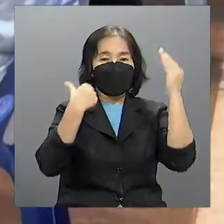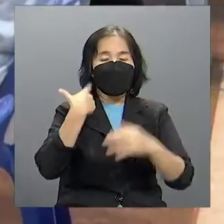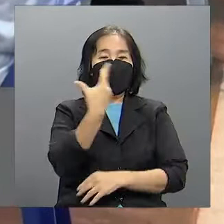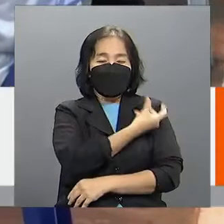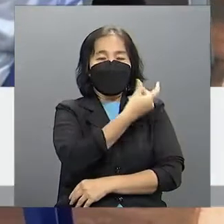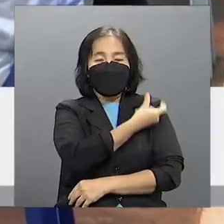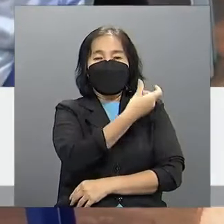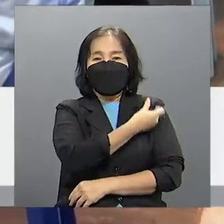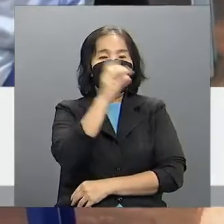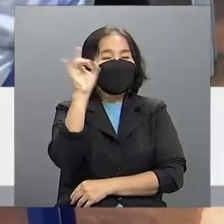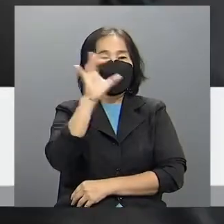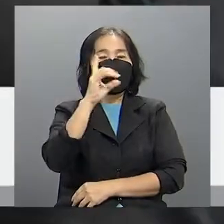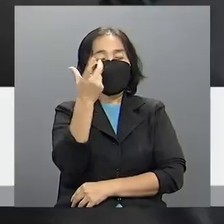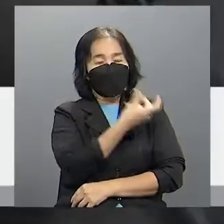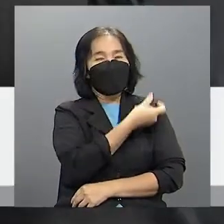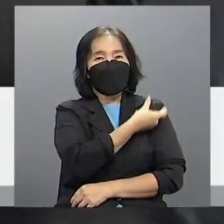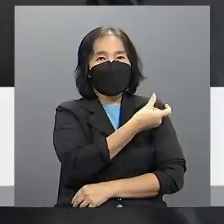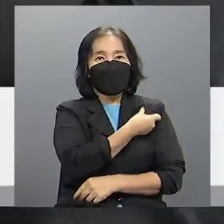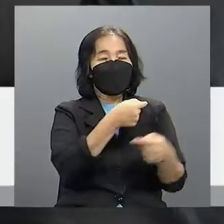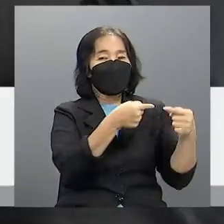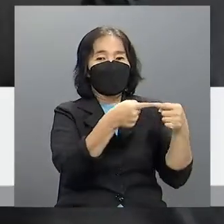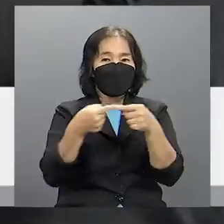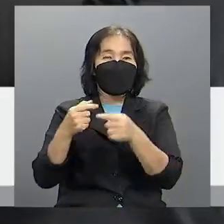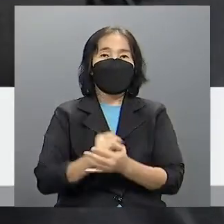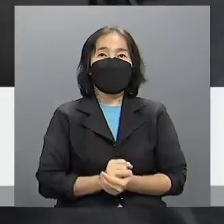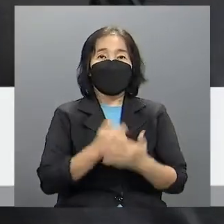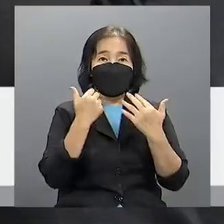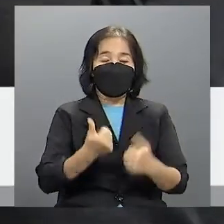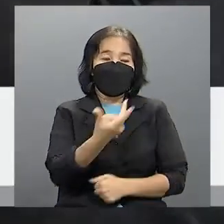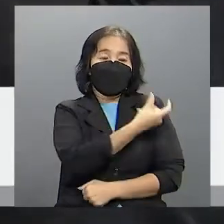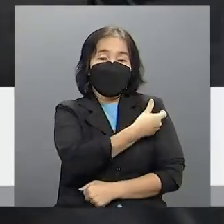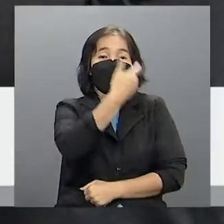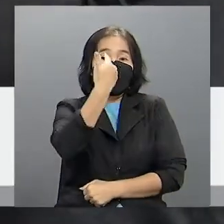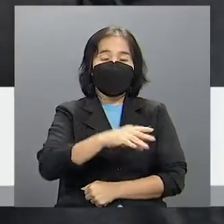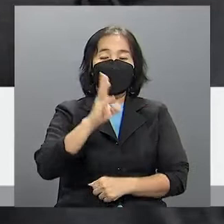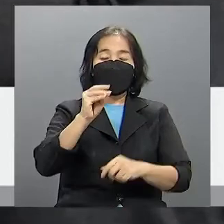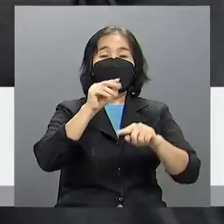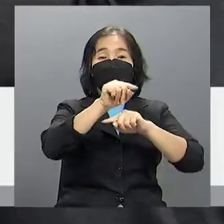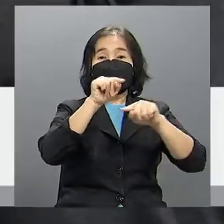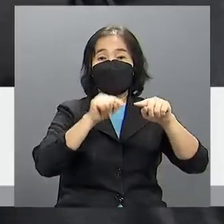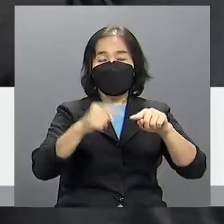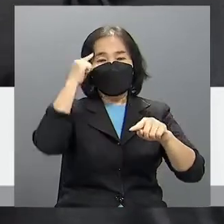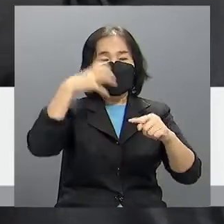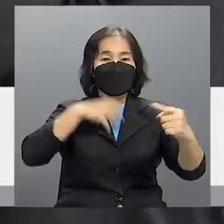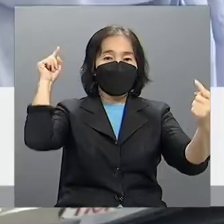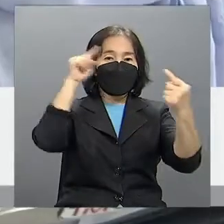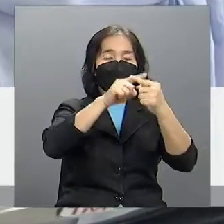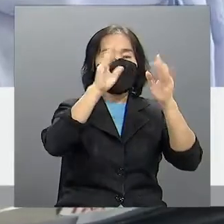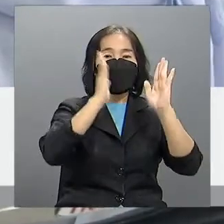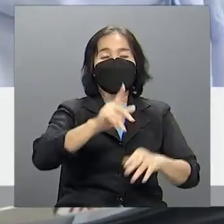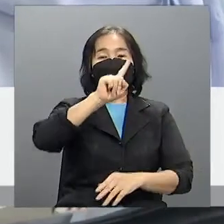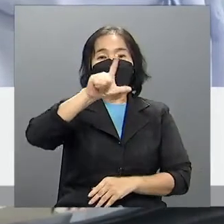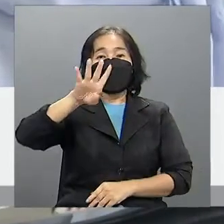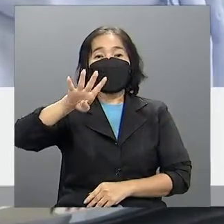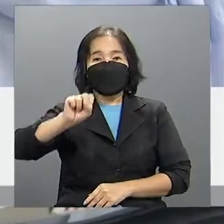ป้องกันขอบ19อย่างต่อเนื่องล่าสุดฉีดได้แล้วร้อยละ 60จากเป้าหมายหนึ่งล้านสี่แสนคนมีการ